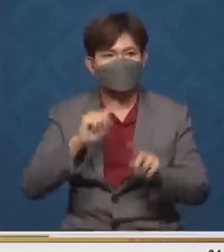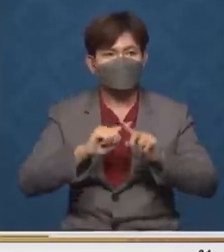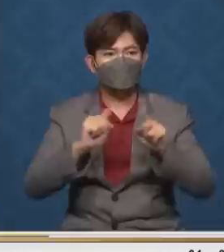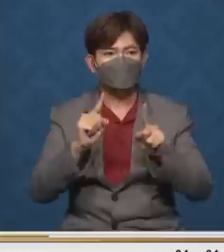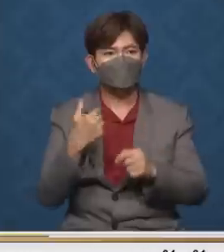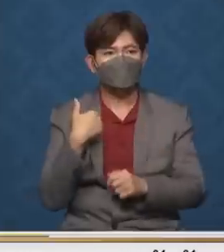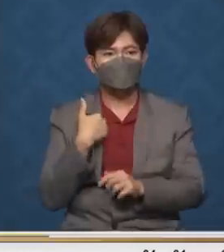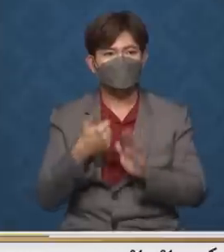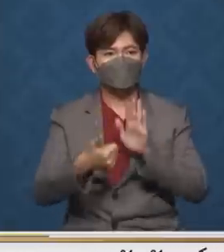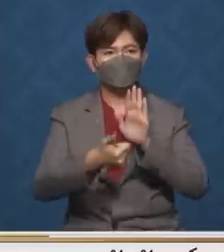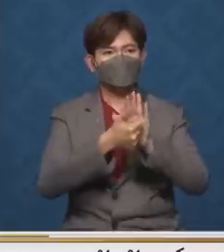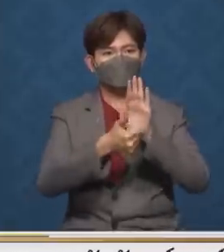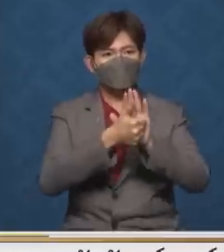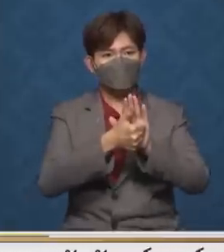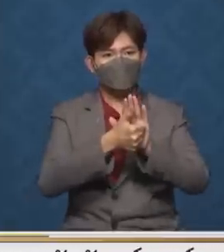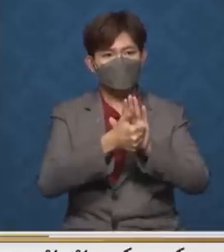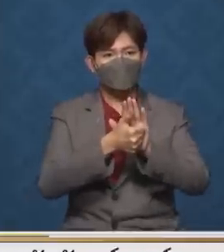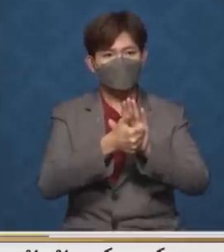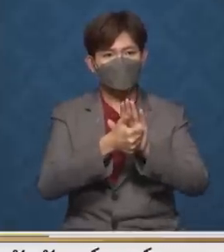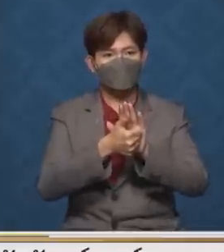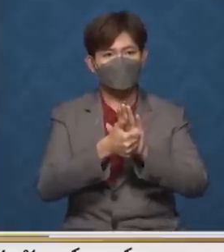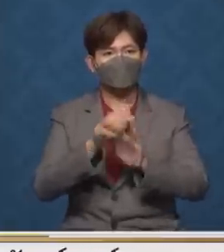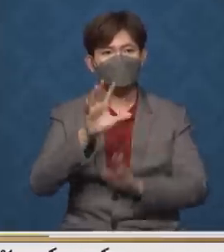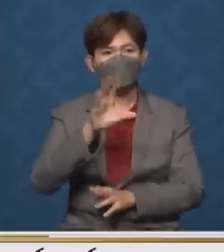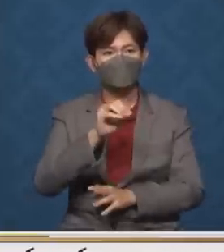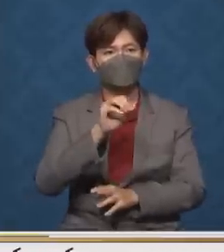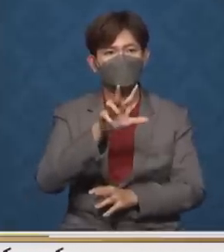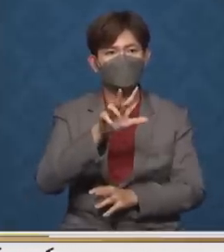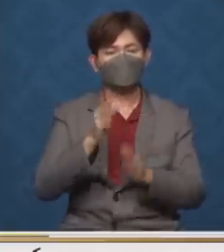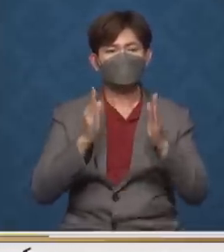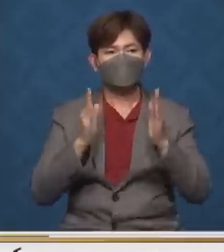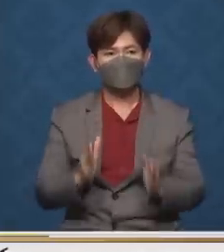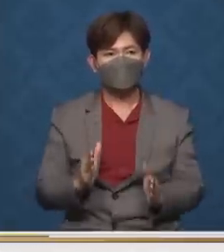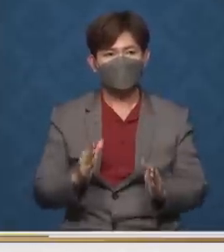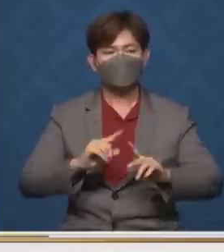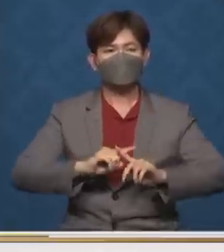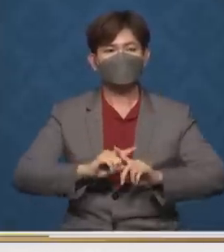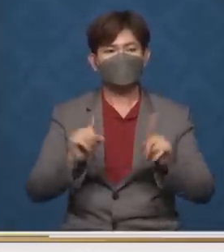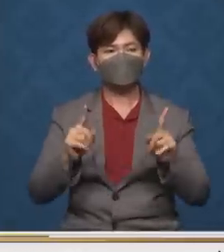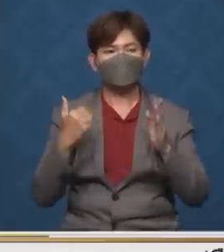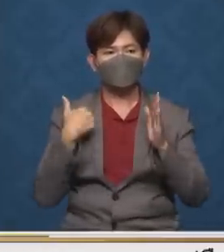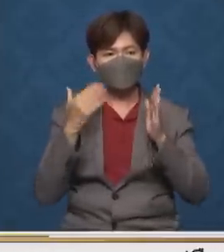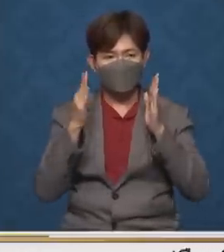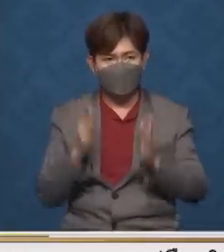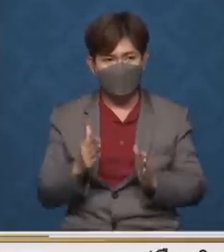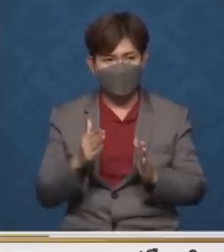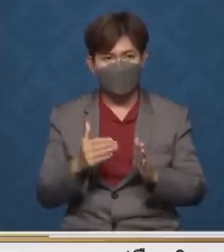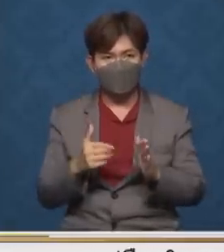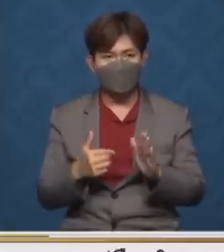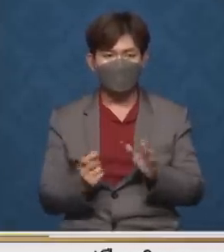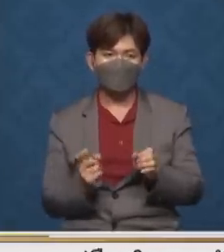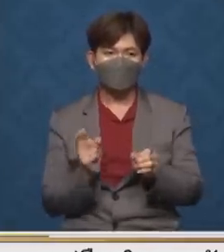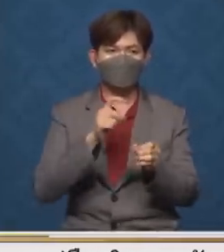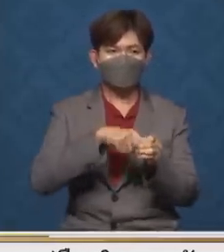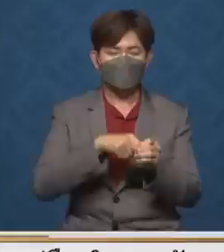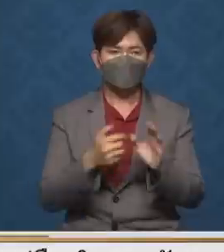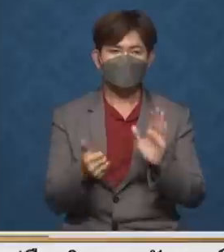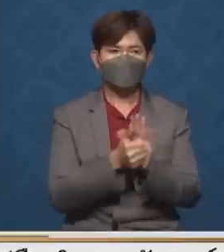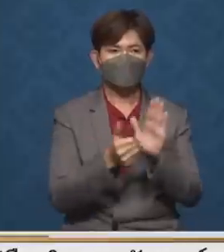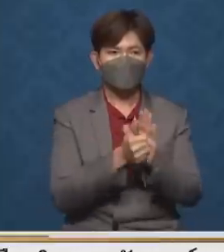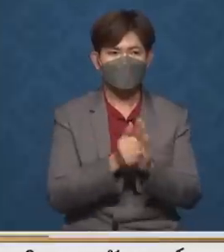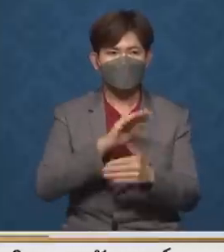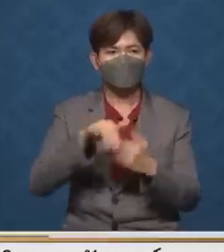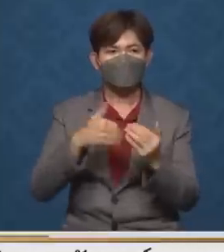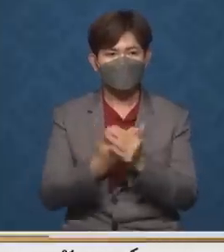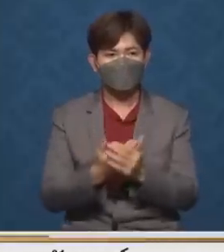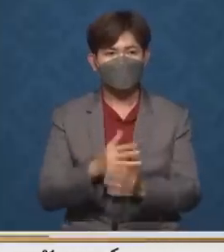กดติดตามภูอื่นอยู่เพียง 53 คนแต่มีผู้ติดตามคุณนรงพันธจิตแก้วแท้คนเี้ย